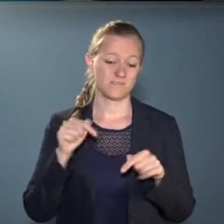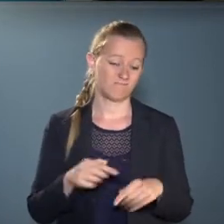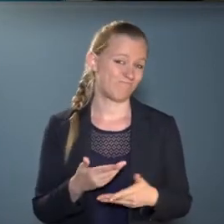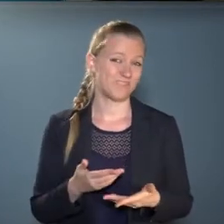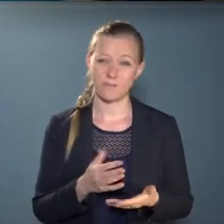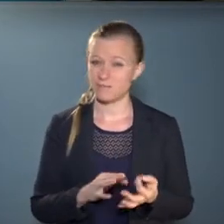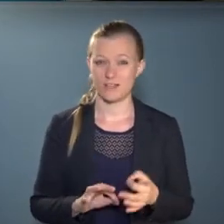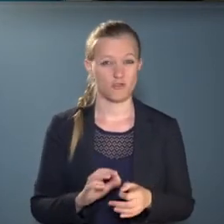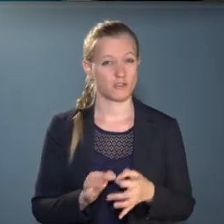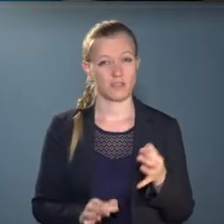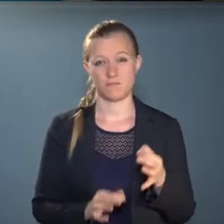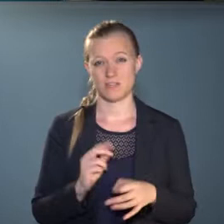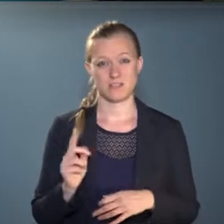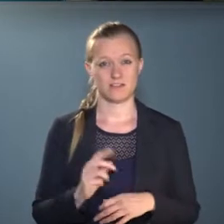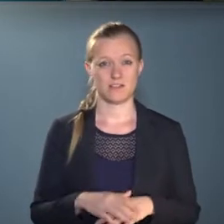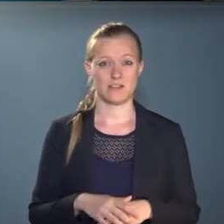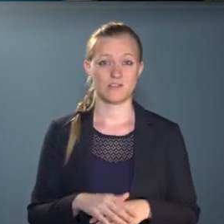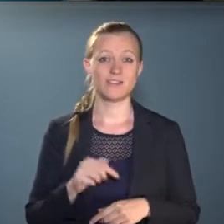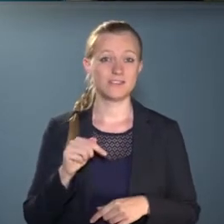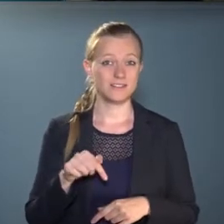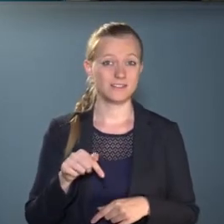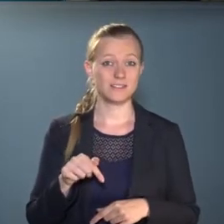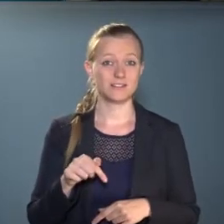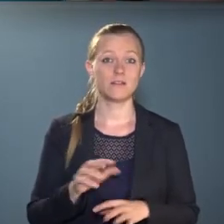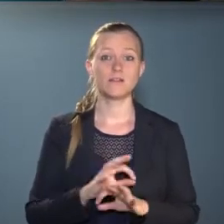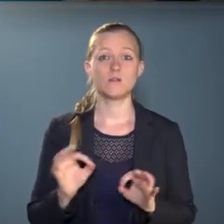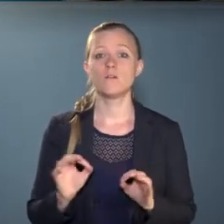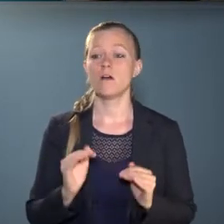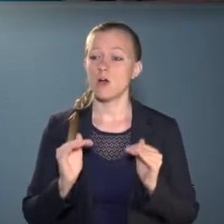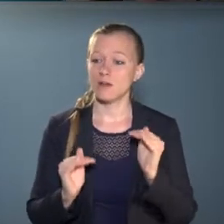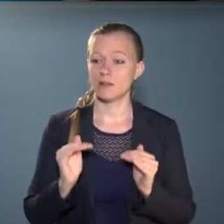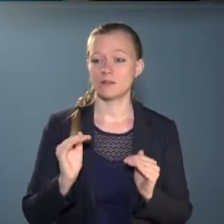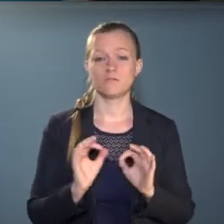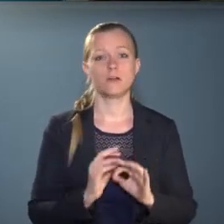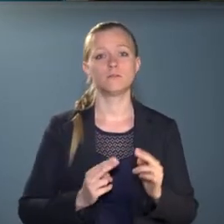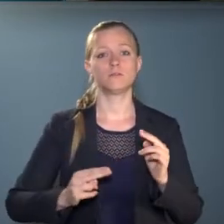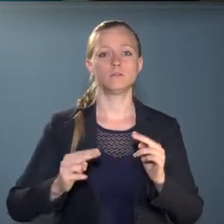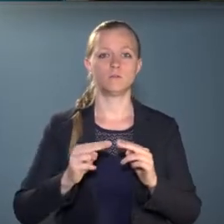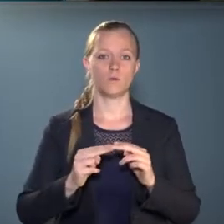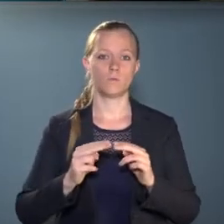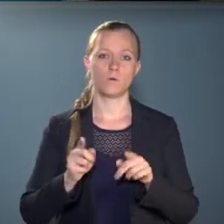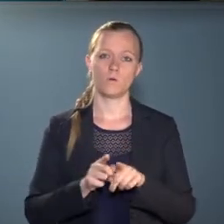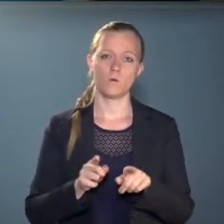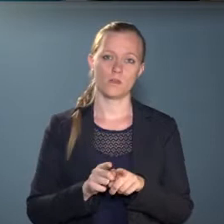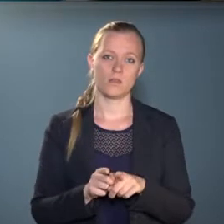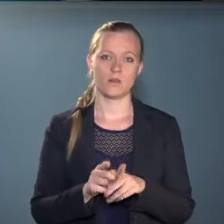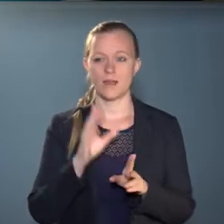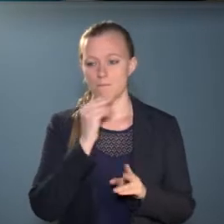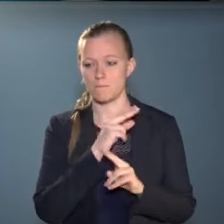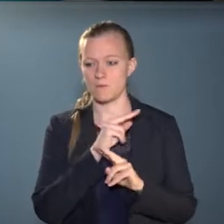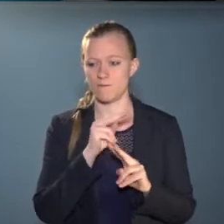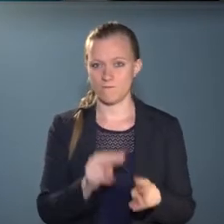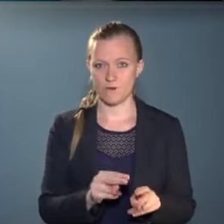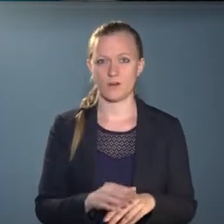teljesen természetes dolog, holott itt jóval arányaiban több olyan ember van,